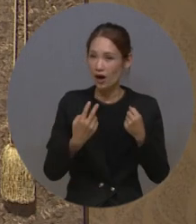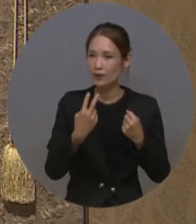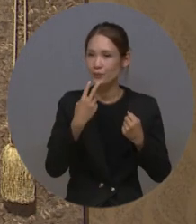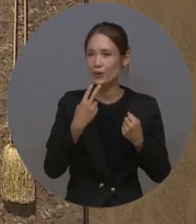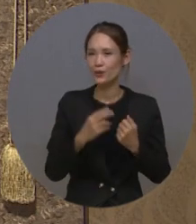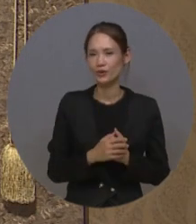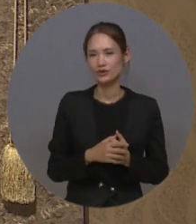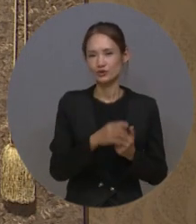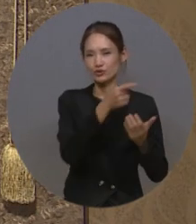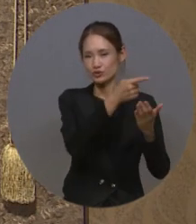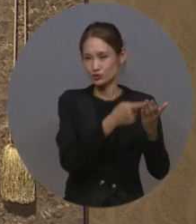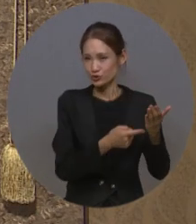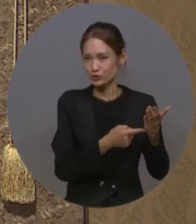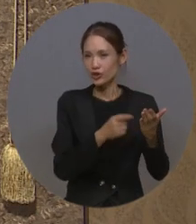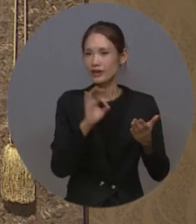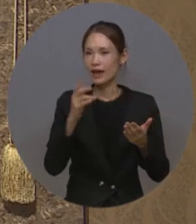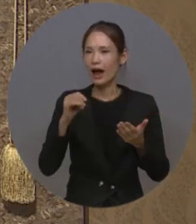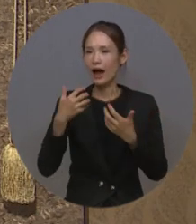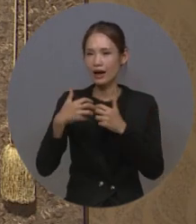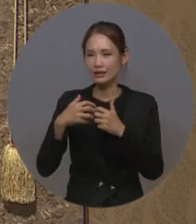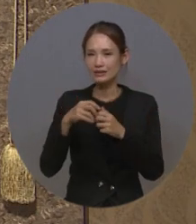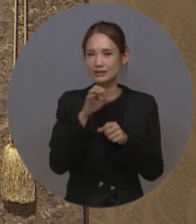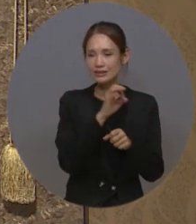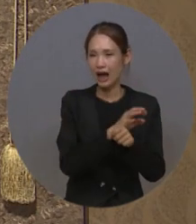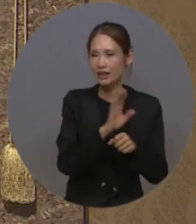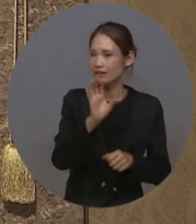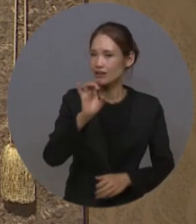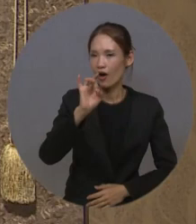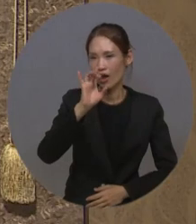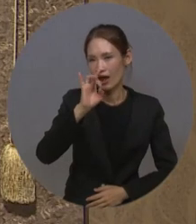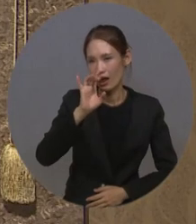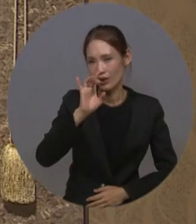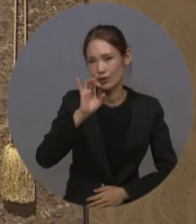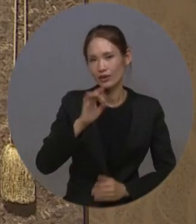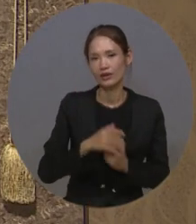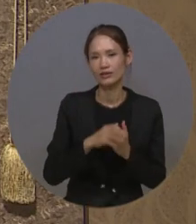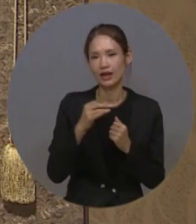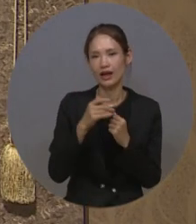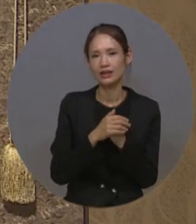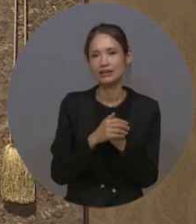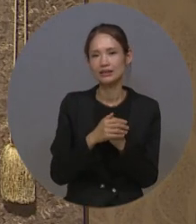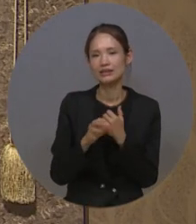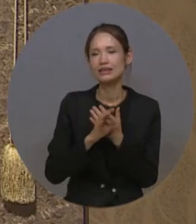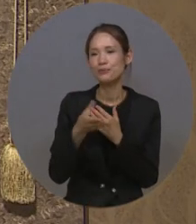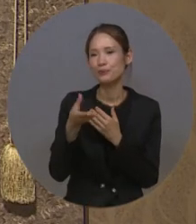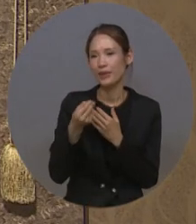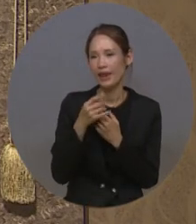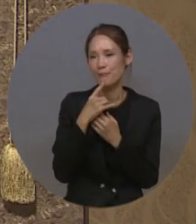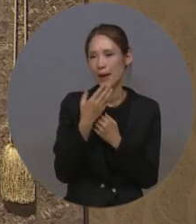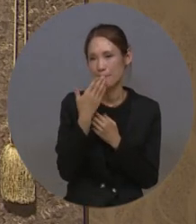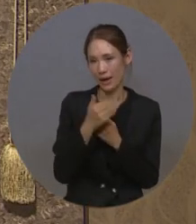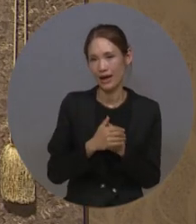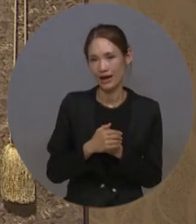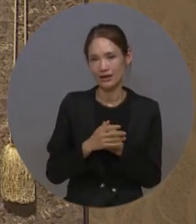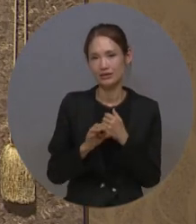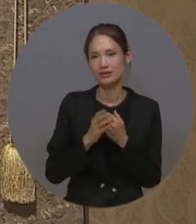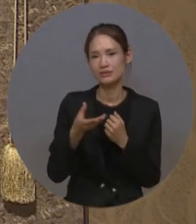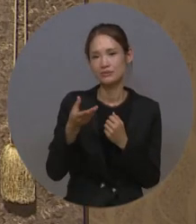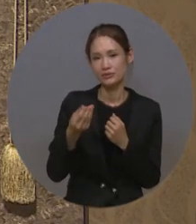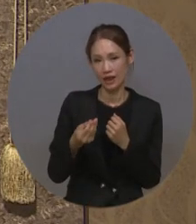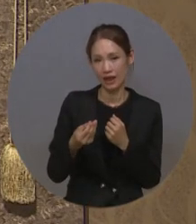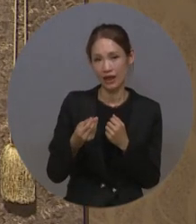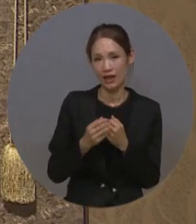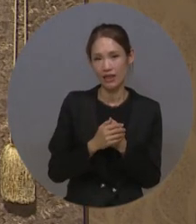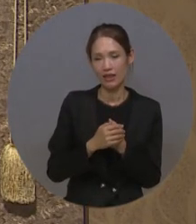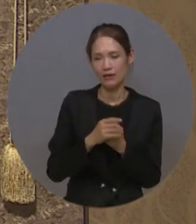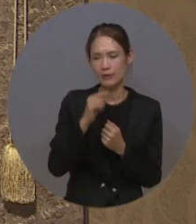건강보험은 수술하고 양압기 사는 것도 안 되고 양압기 임대만 돼요. 근데 임대가